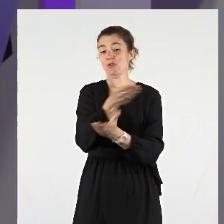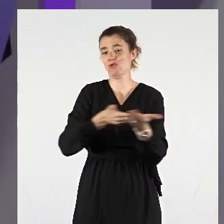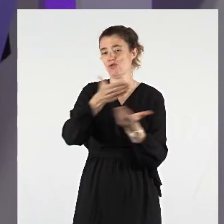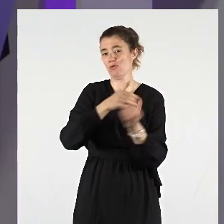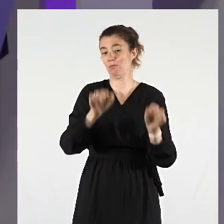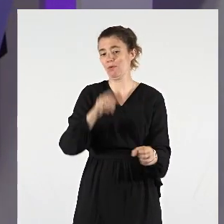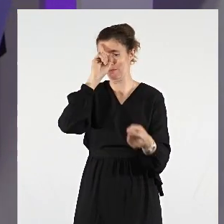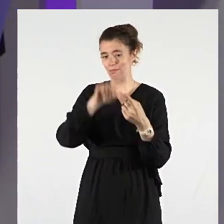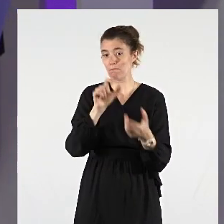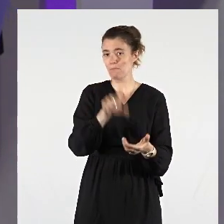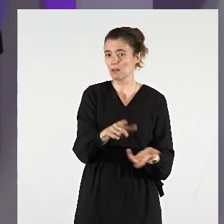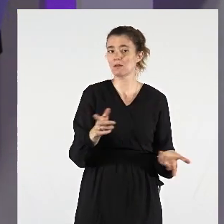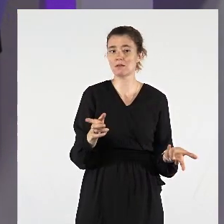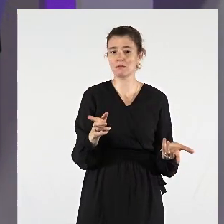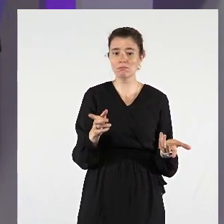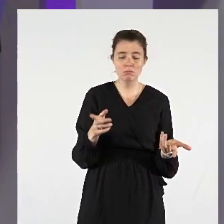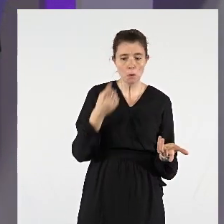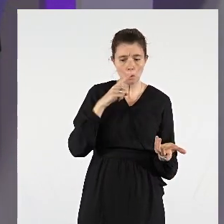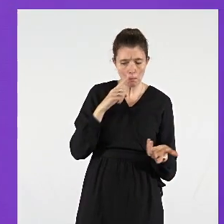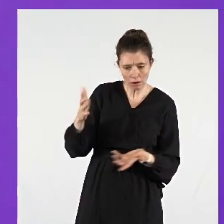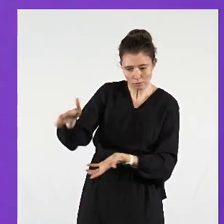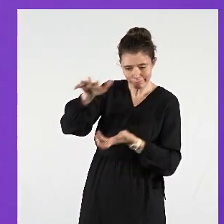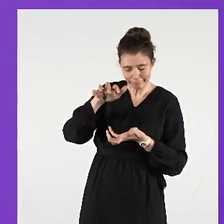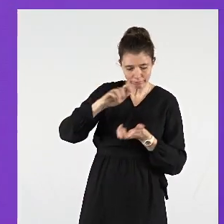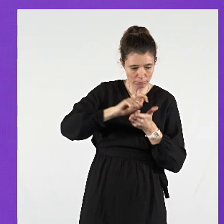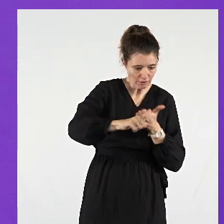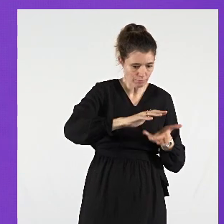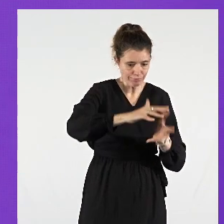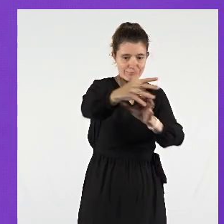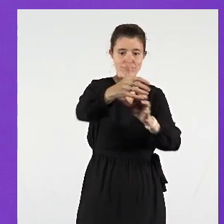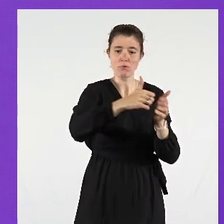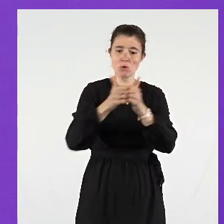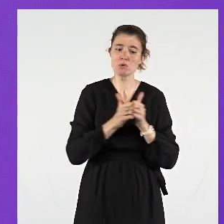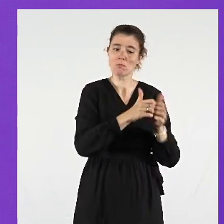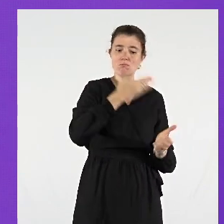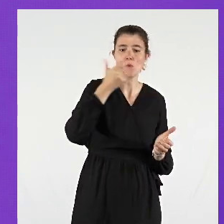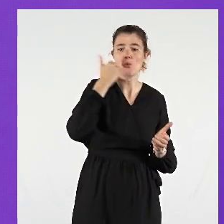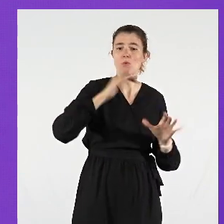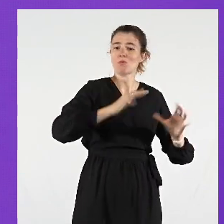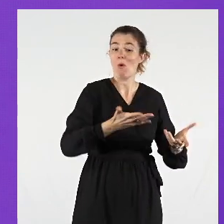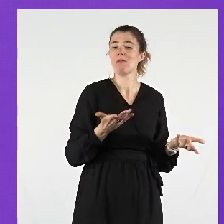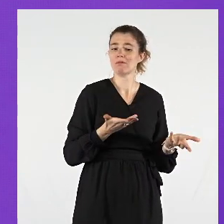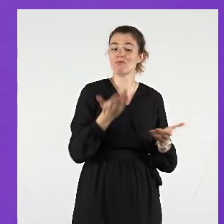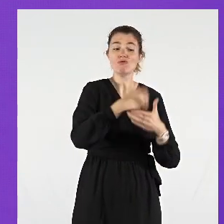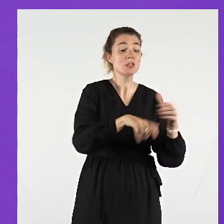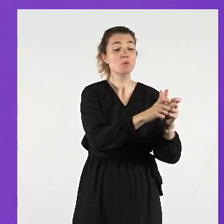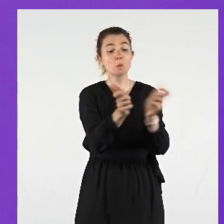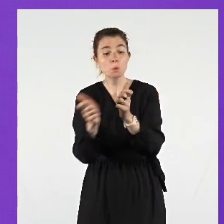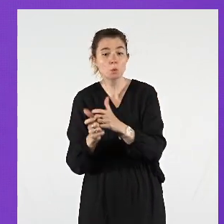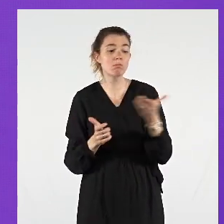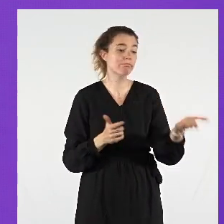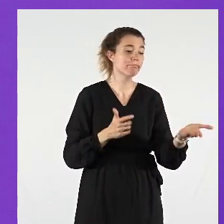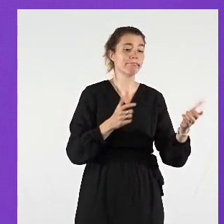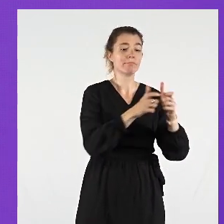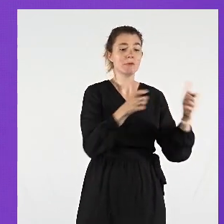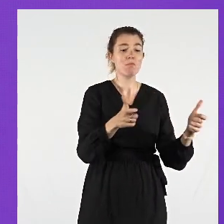on s'approprie ces constats pour derrière améliorer tous ensemble la situation dans ces structures, qu'elles soient des établissements de type